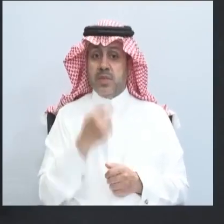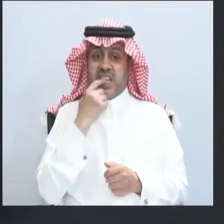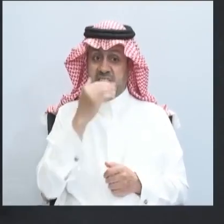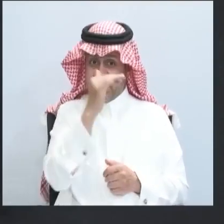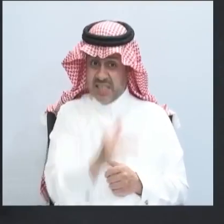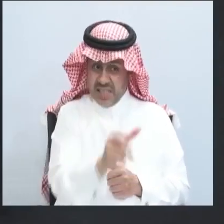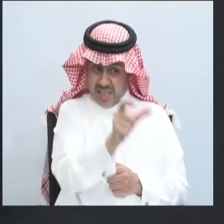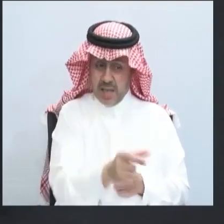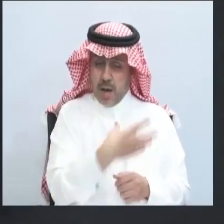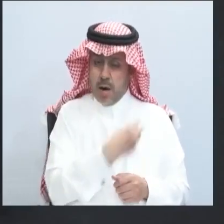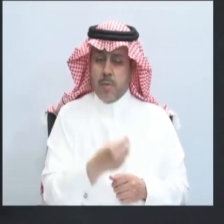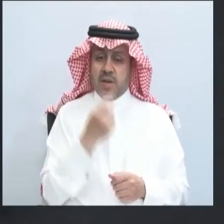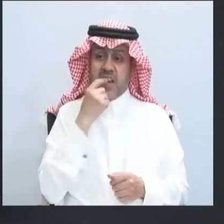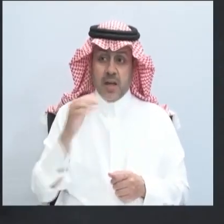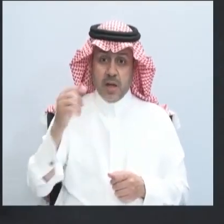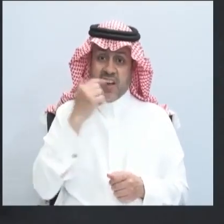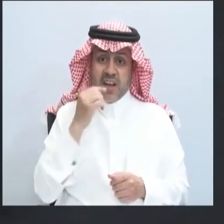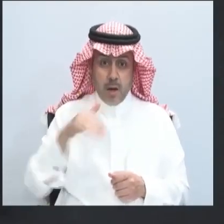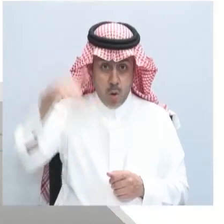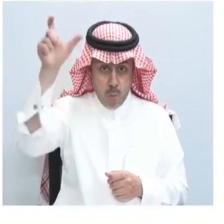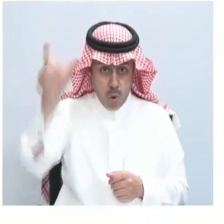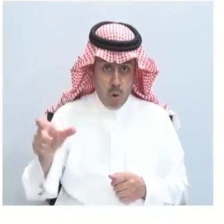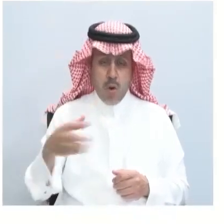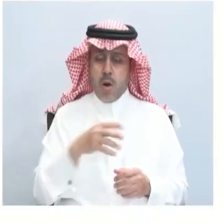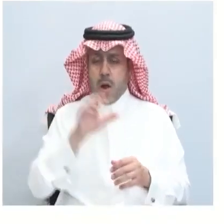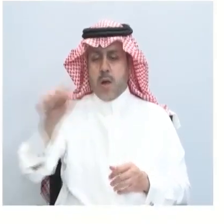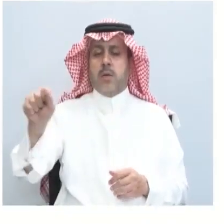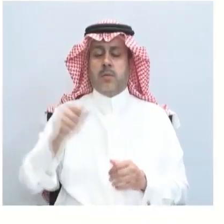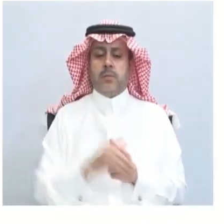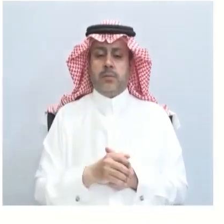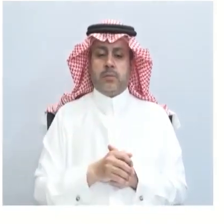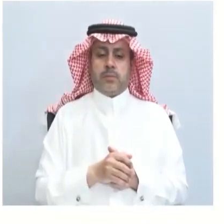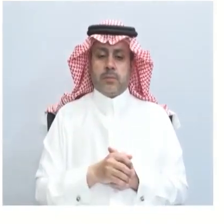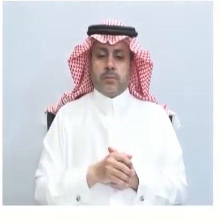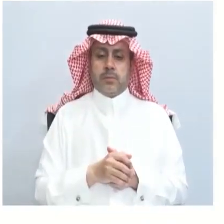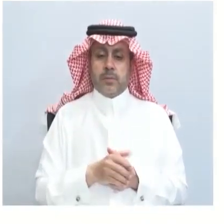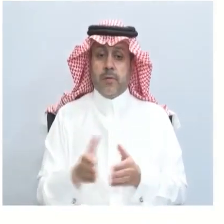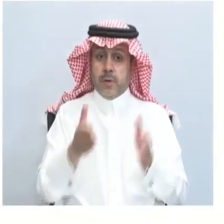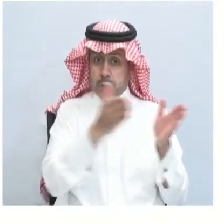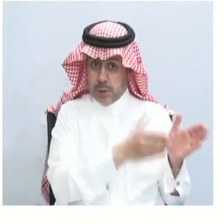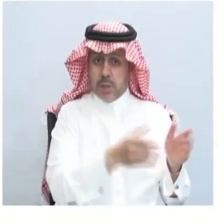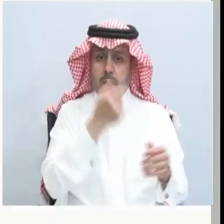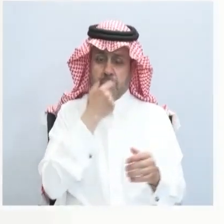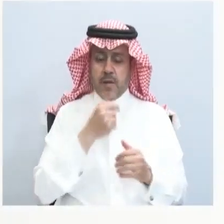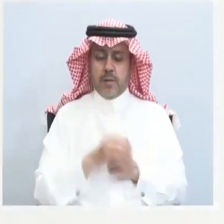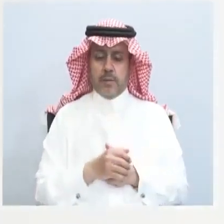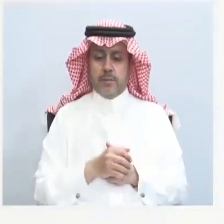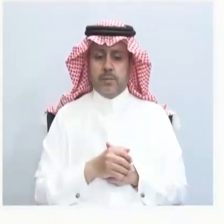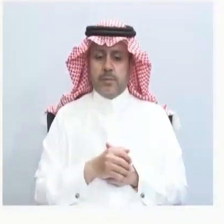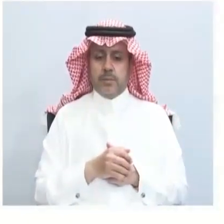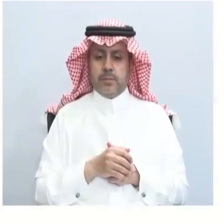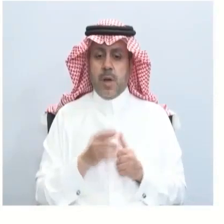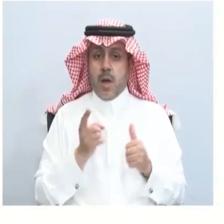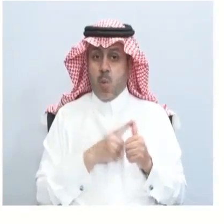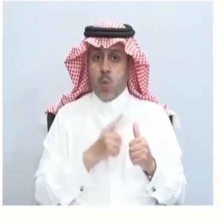وللكب الحق نبين باذن الله تعالى بعد ذلكم ما نذكر في ارشادات الحديث